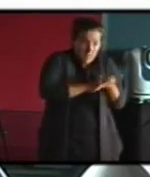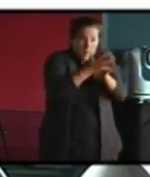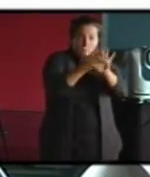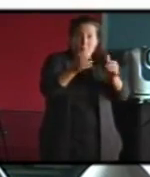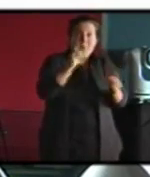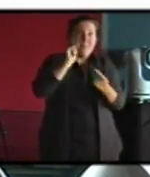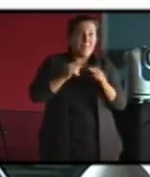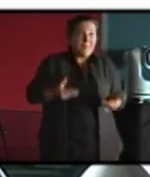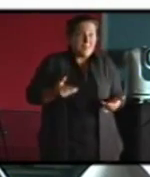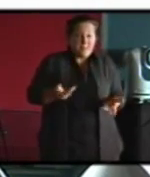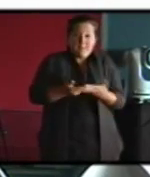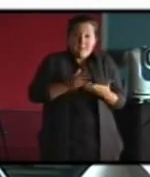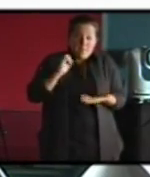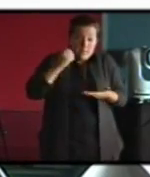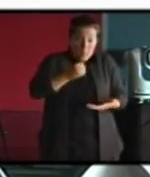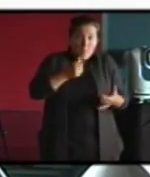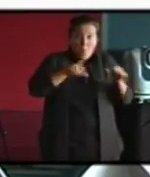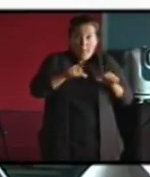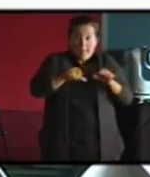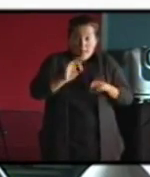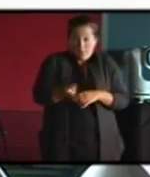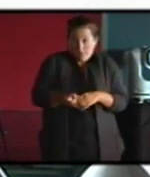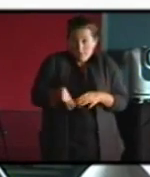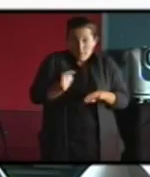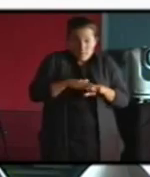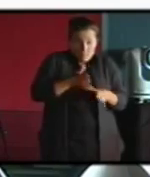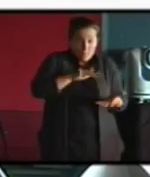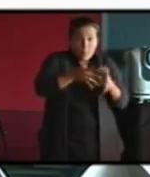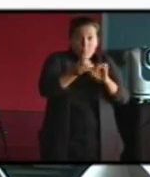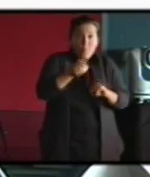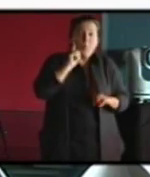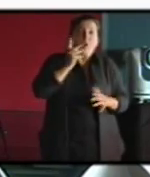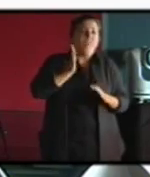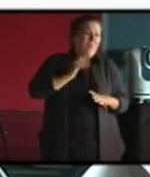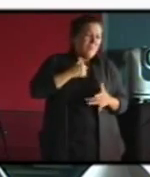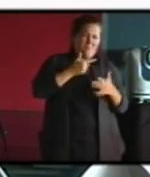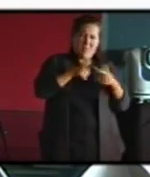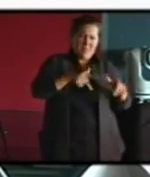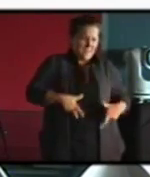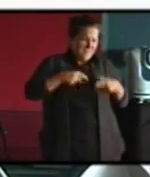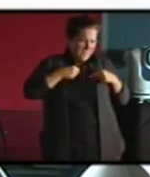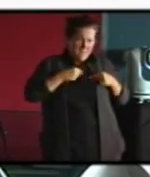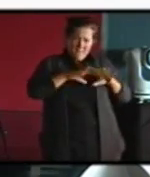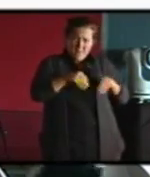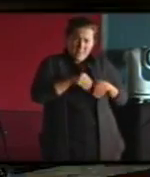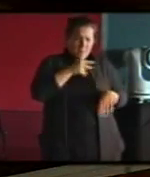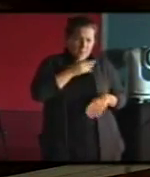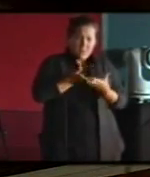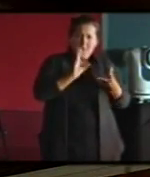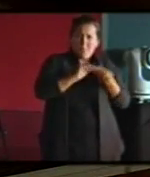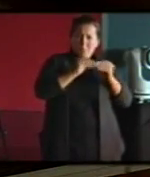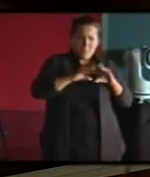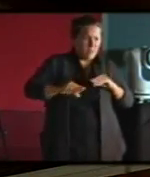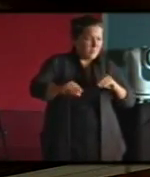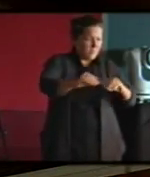sujet aujourd'hui d'un patrimoine moderne qui était obsolescent, qui n'était plus adapté à la vie de famille, qui posait des problèmes urbains, d'espace